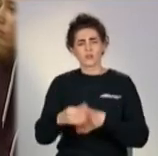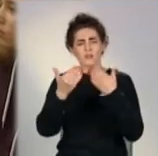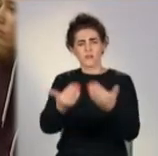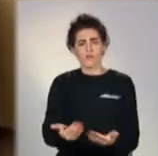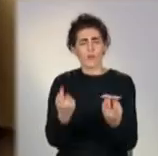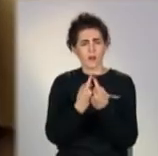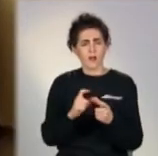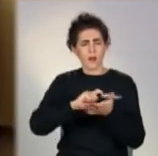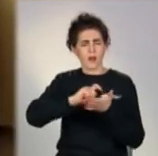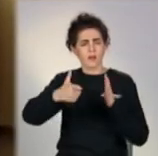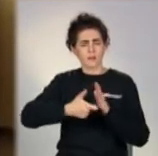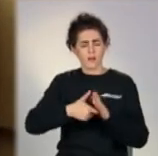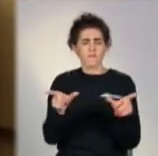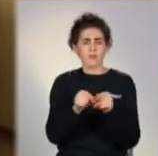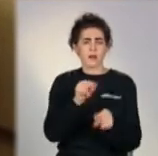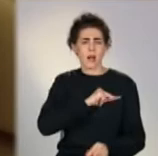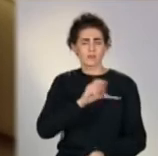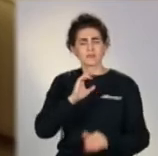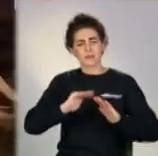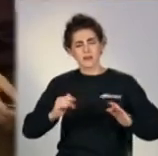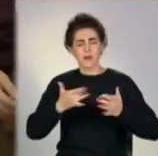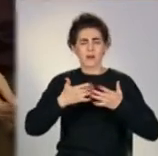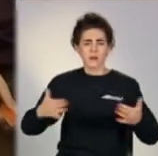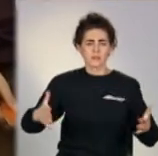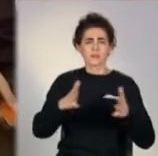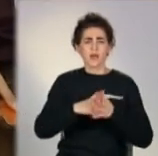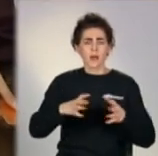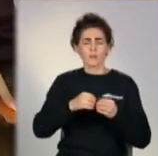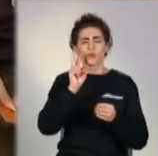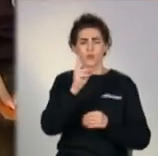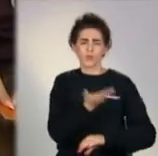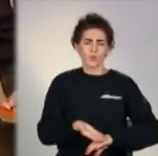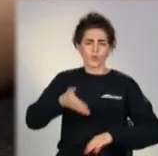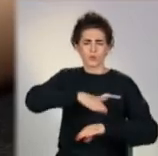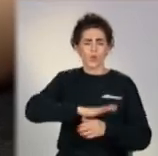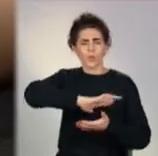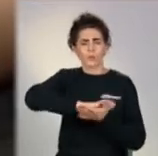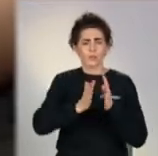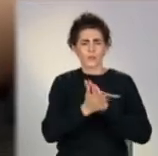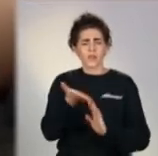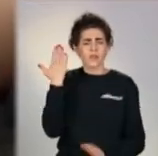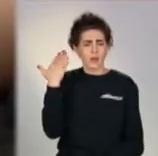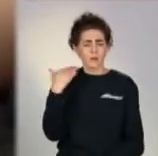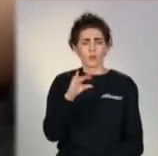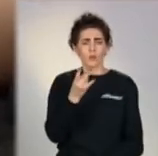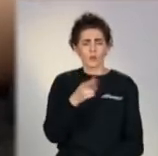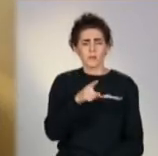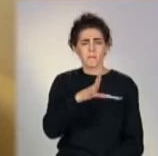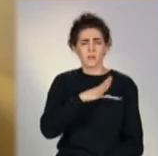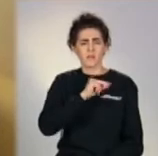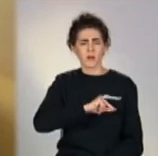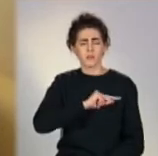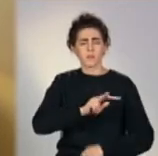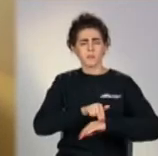класу? Працює з дітьми та сім'ями, які потрапили у складні життєві обставини. У минулому Юлія – співробітниця